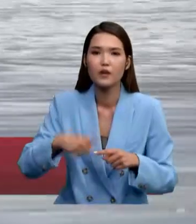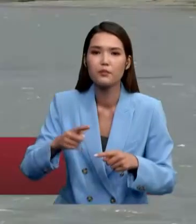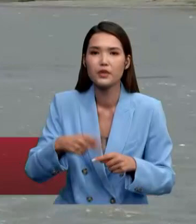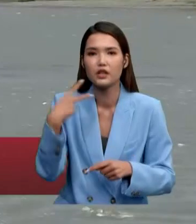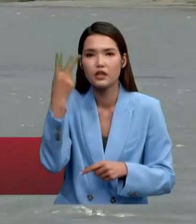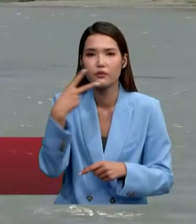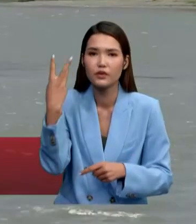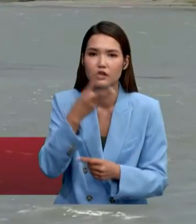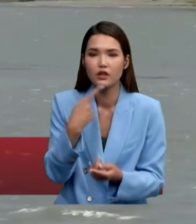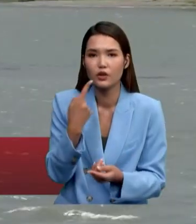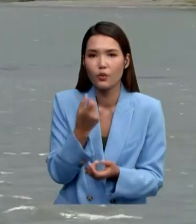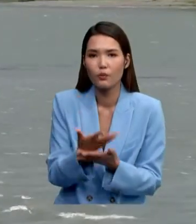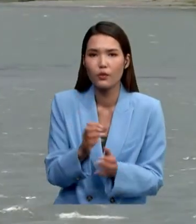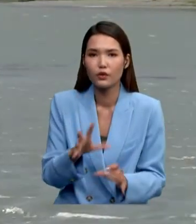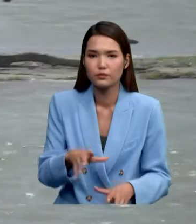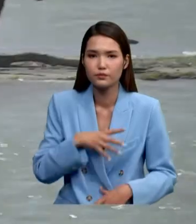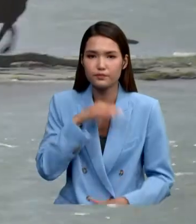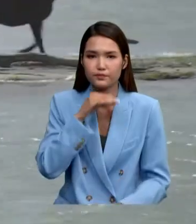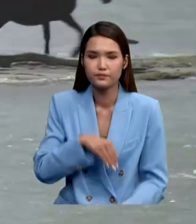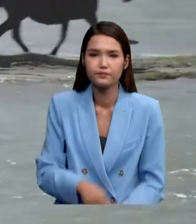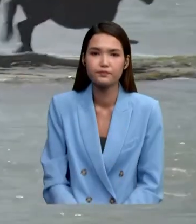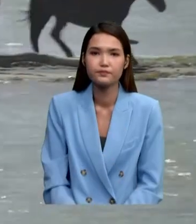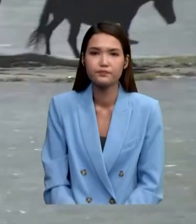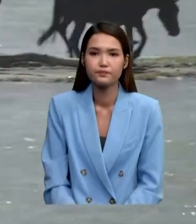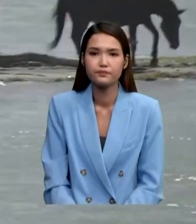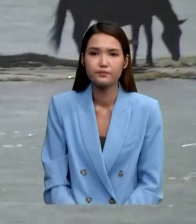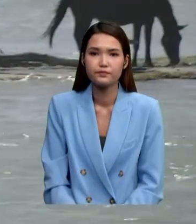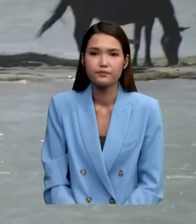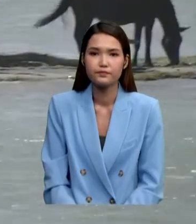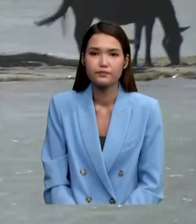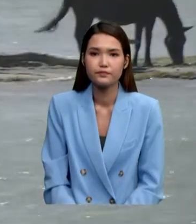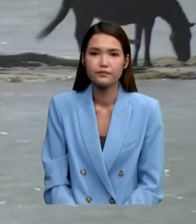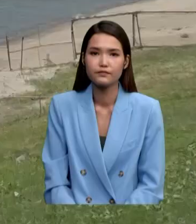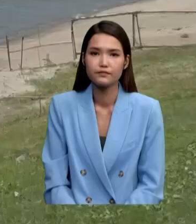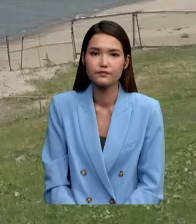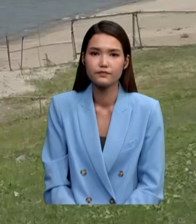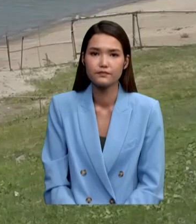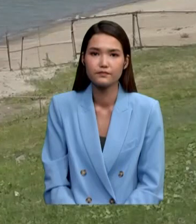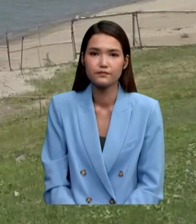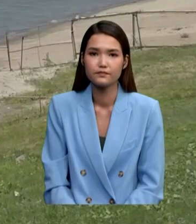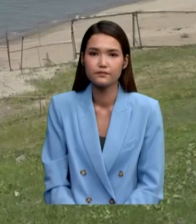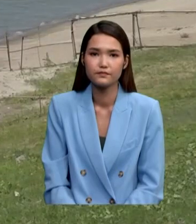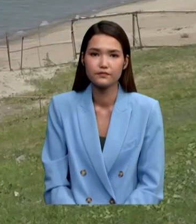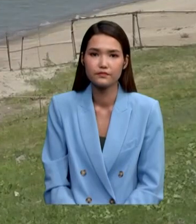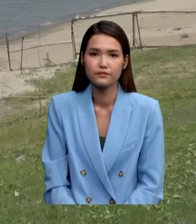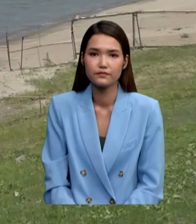года, отмечают специалисты. Алия Жамитова, Сембек Санат, Хайрат Алпызбаев, Атамекен Бизнес, Павлодарская область.